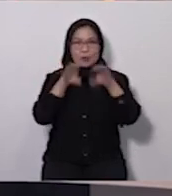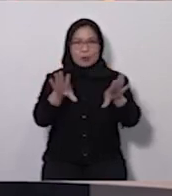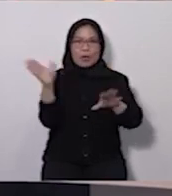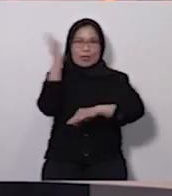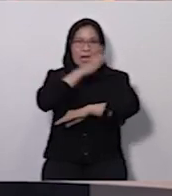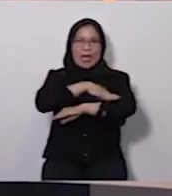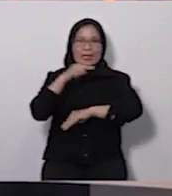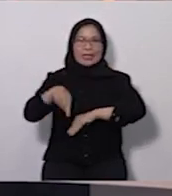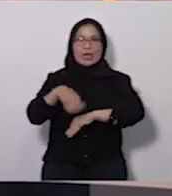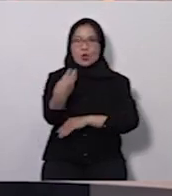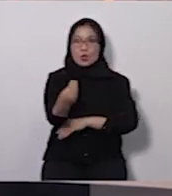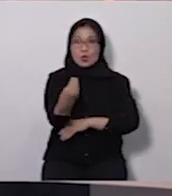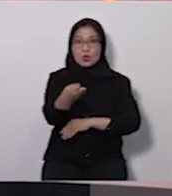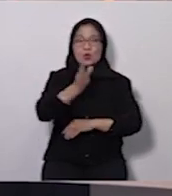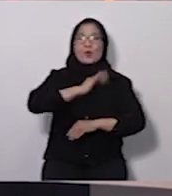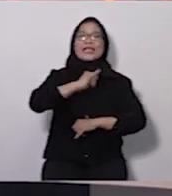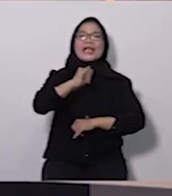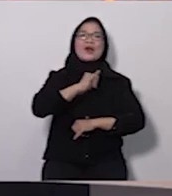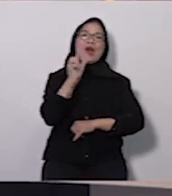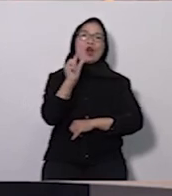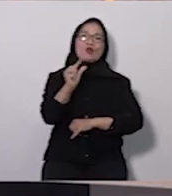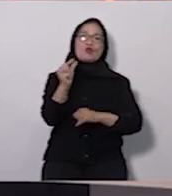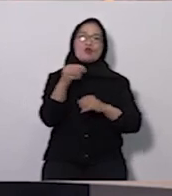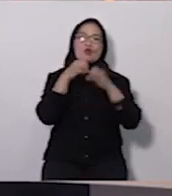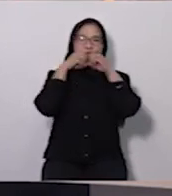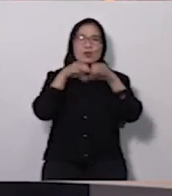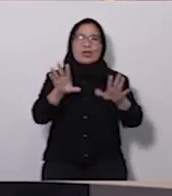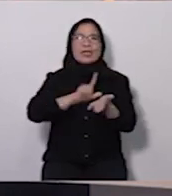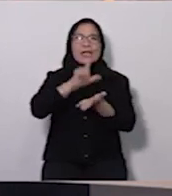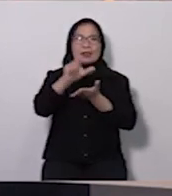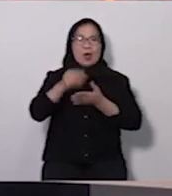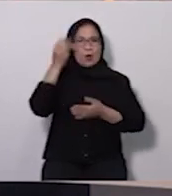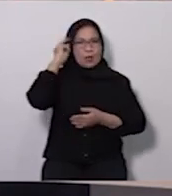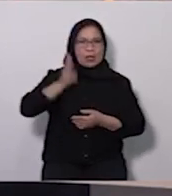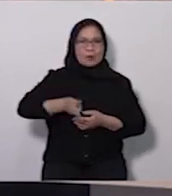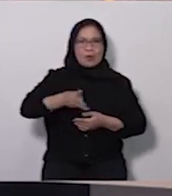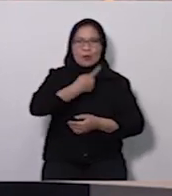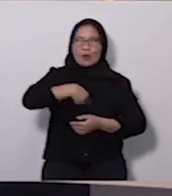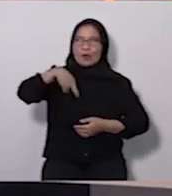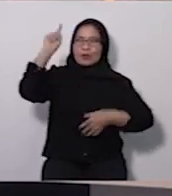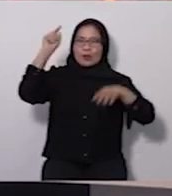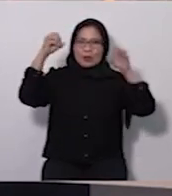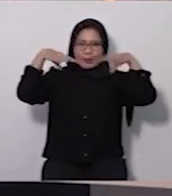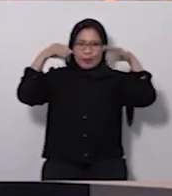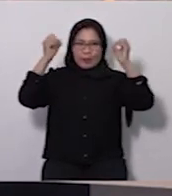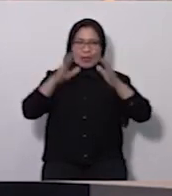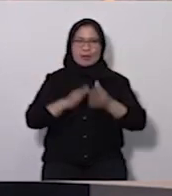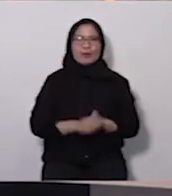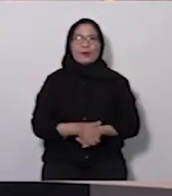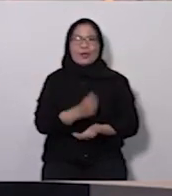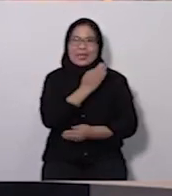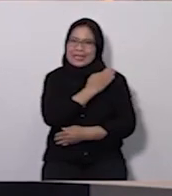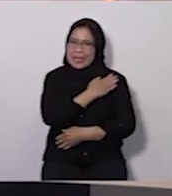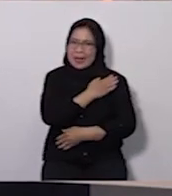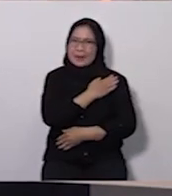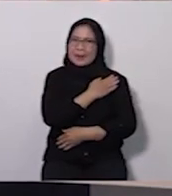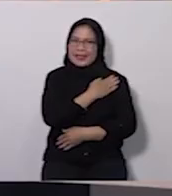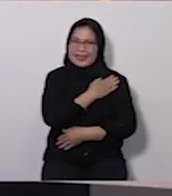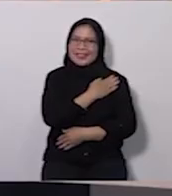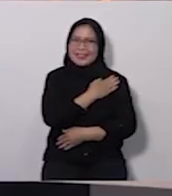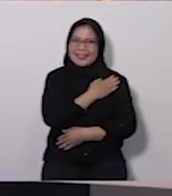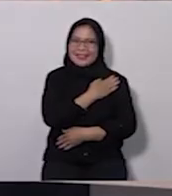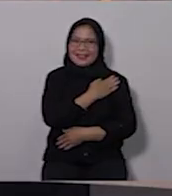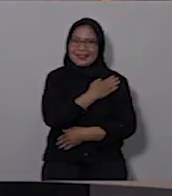dan kita tunggu bersama untuk update berikutnya wassalamualaikum warahmatullahi wabarakatuh Salam